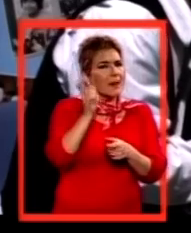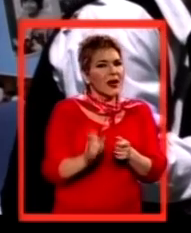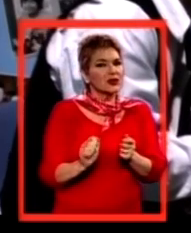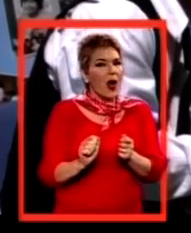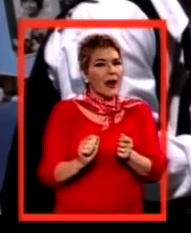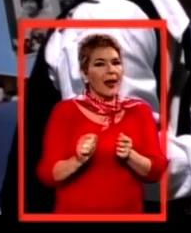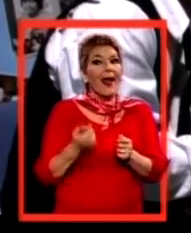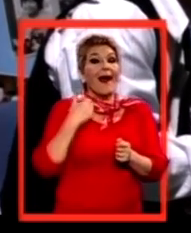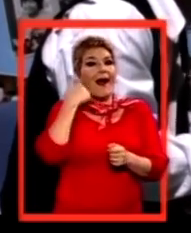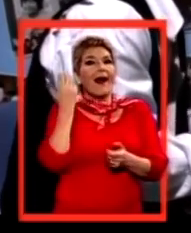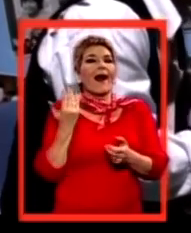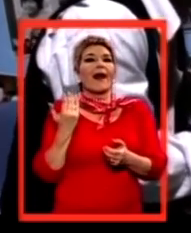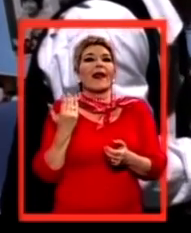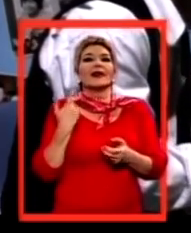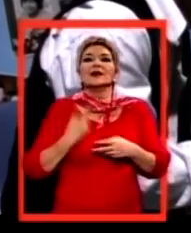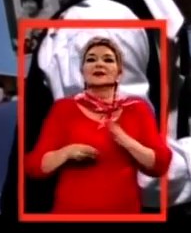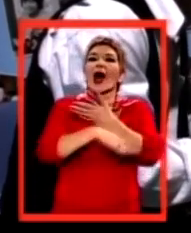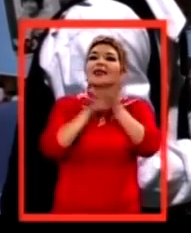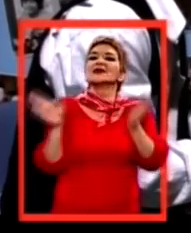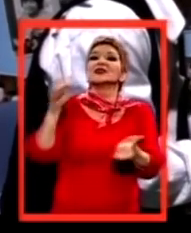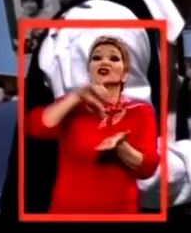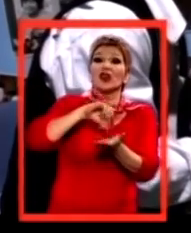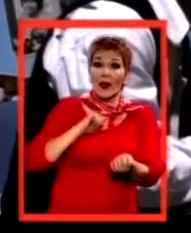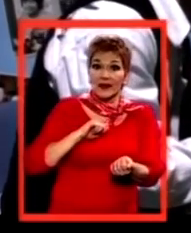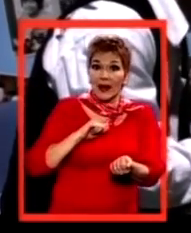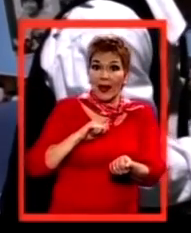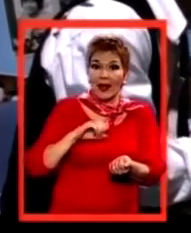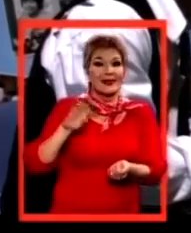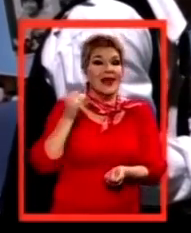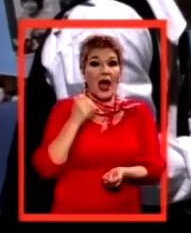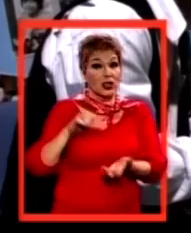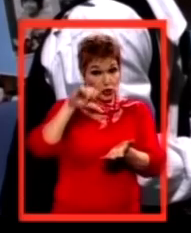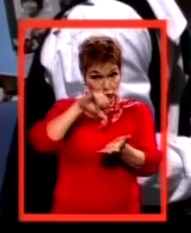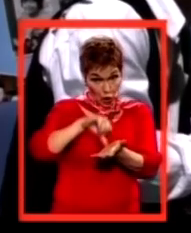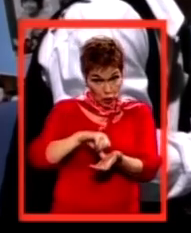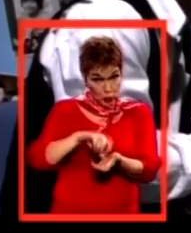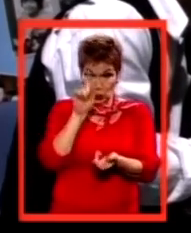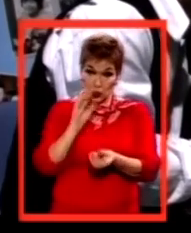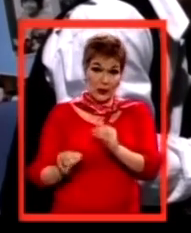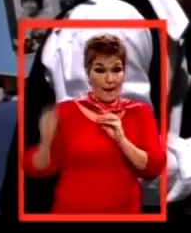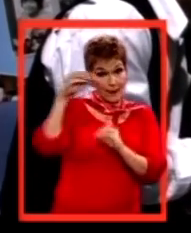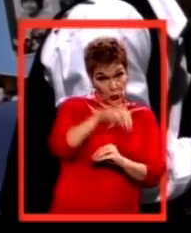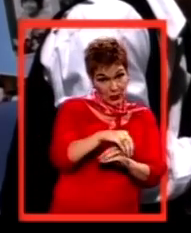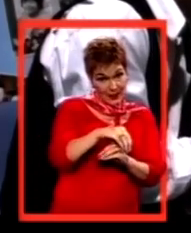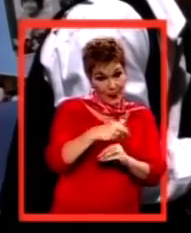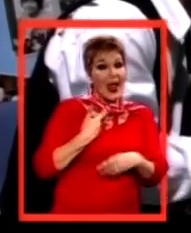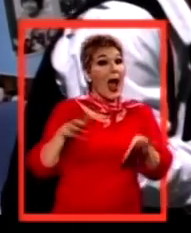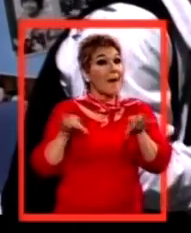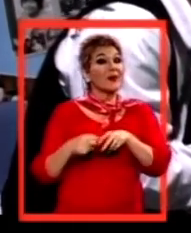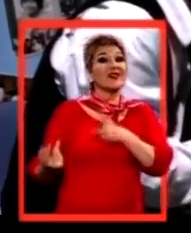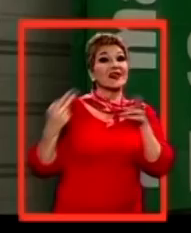tăieri de panglică, dar centrul respectiv nu se va muta de acolo. Am avut invitații